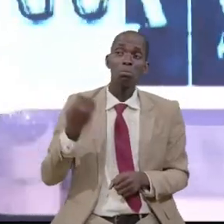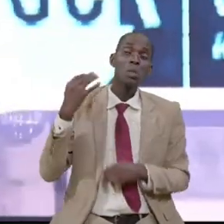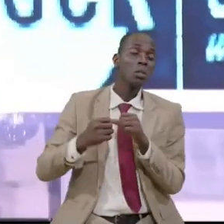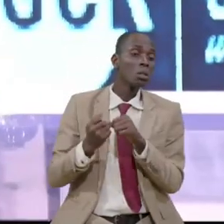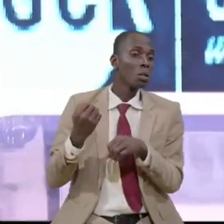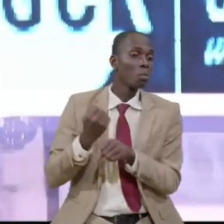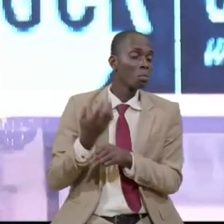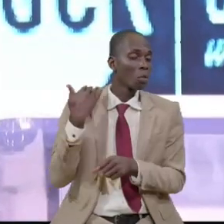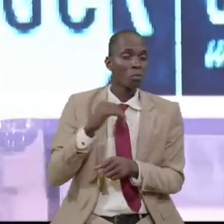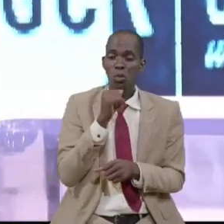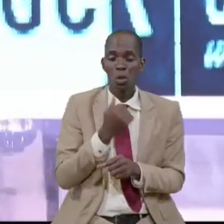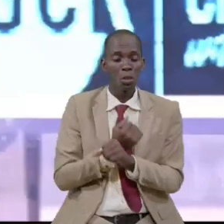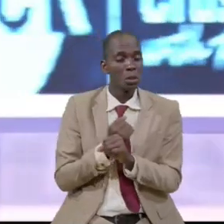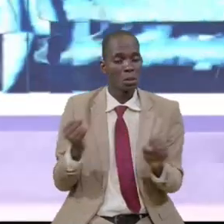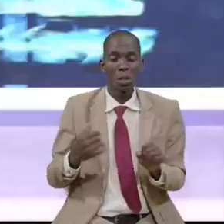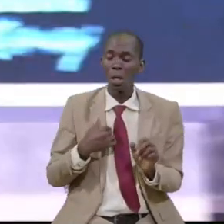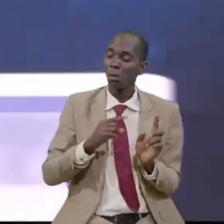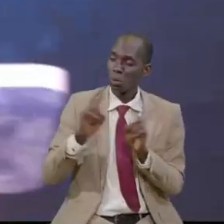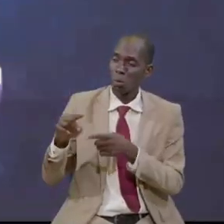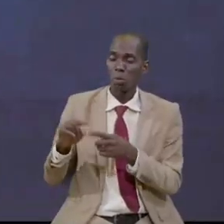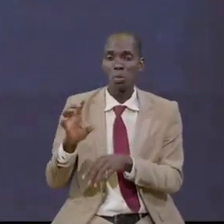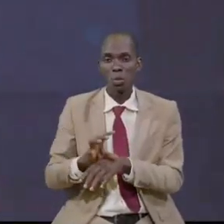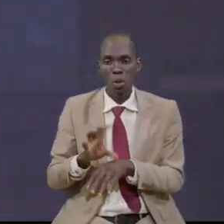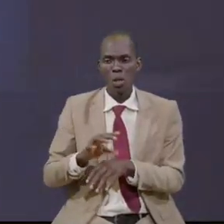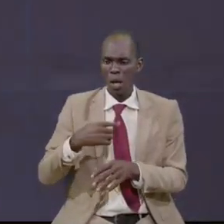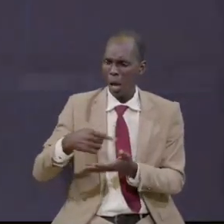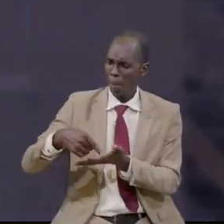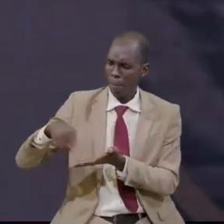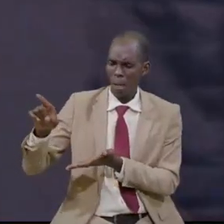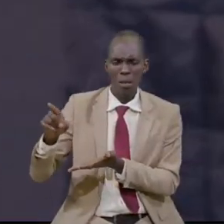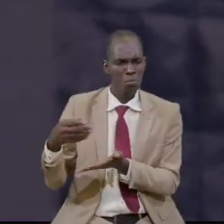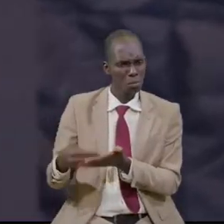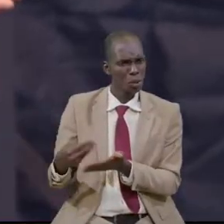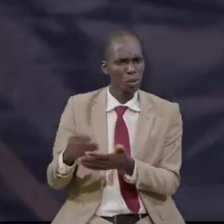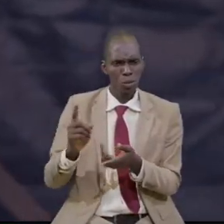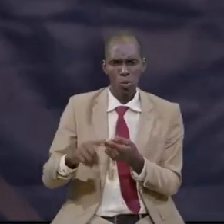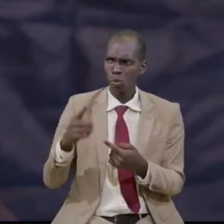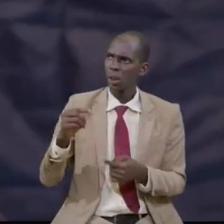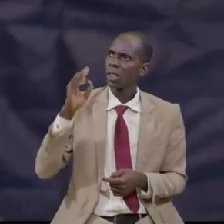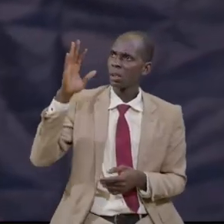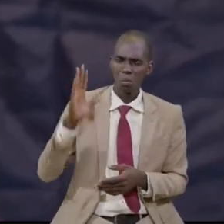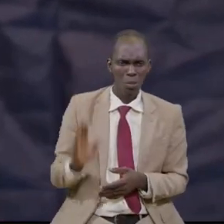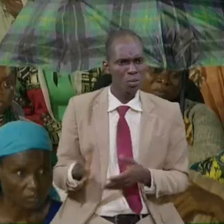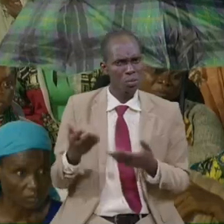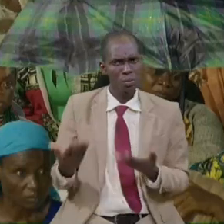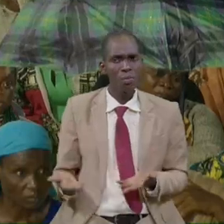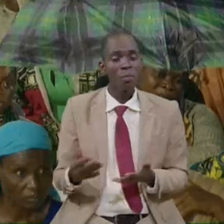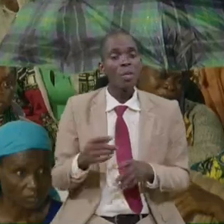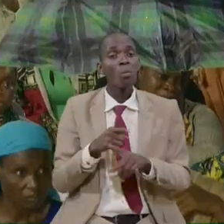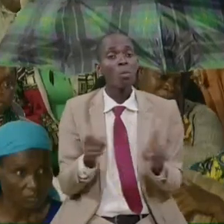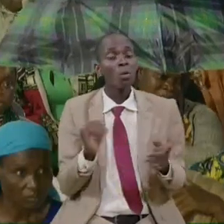je fréquente l'église beaucoup d'années, mais je ne suis pas né de nouveau. Je perds tant de choses, mais